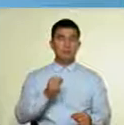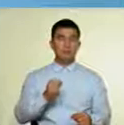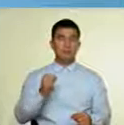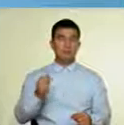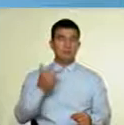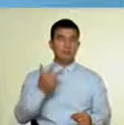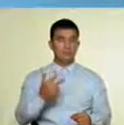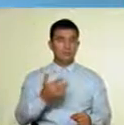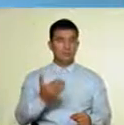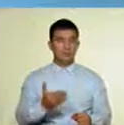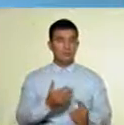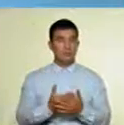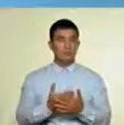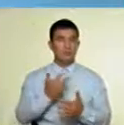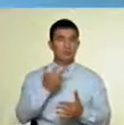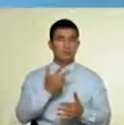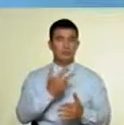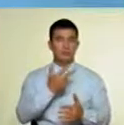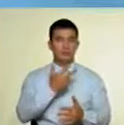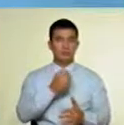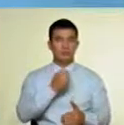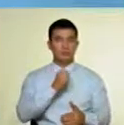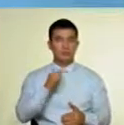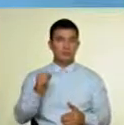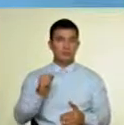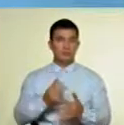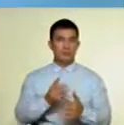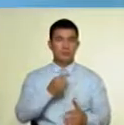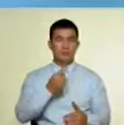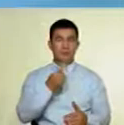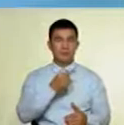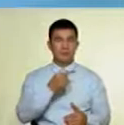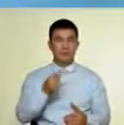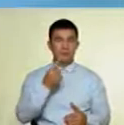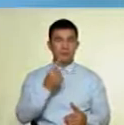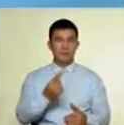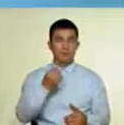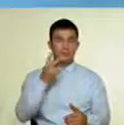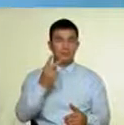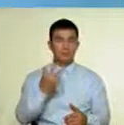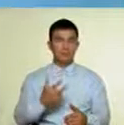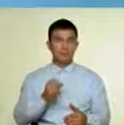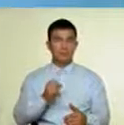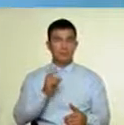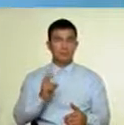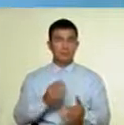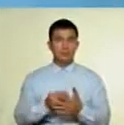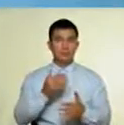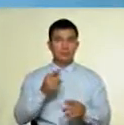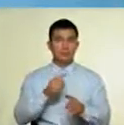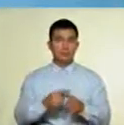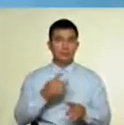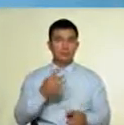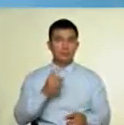a ko'paytirilgan minus 1.3 dan 2 ab Plus tort x, x,